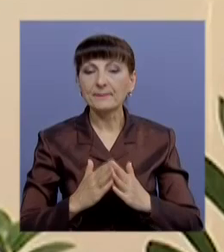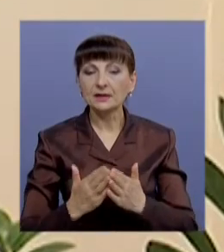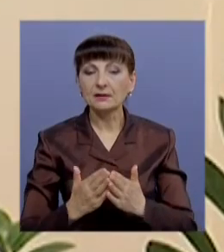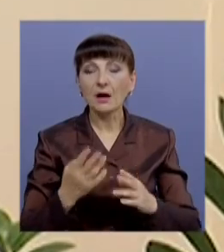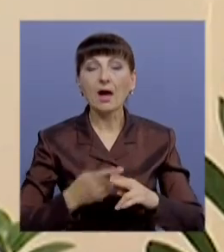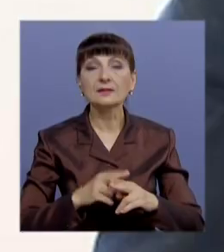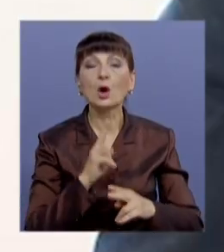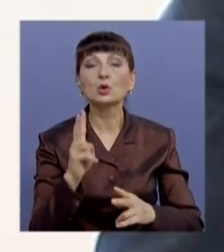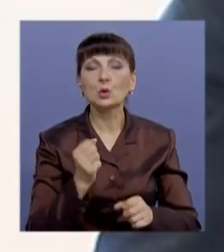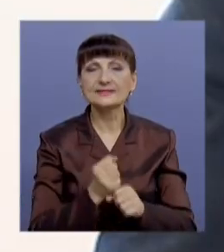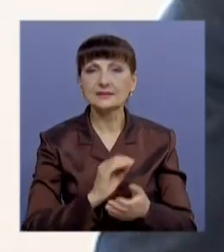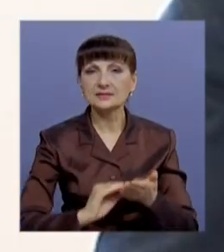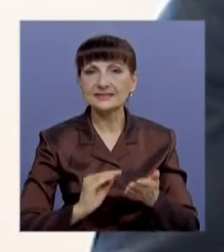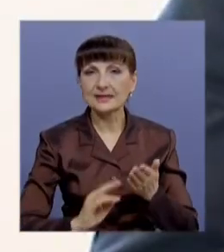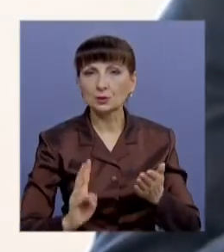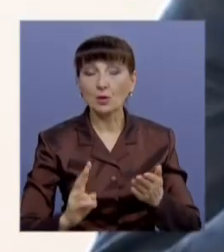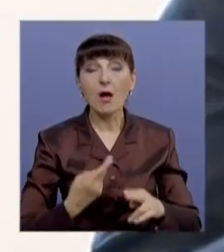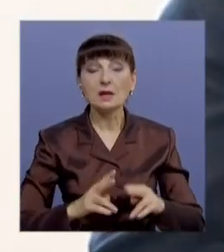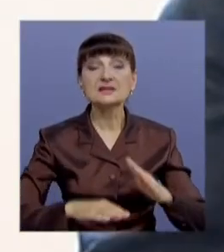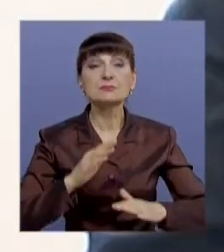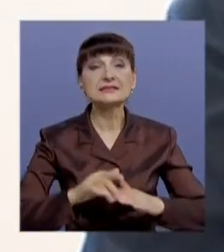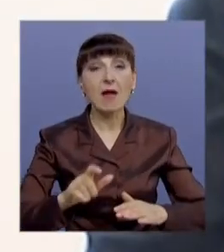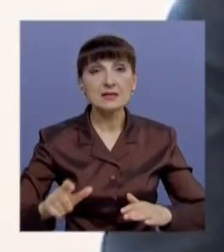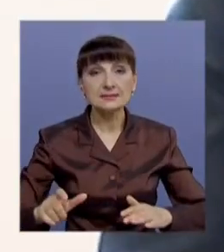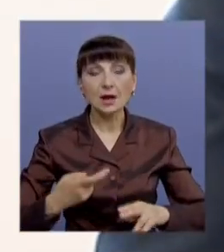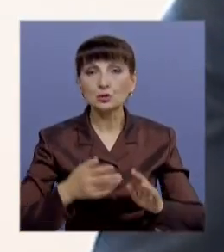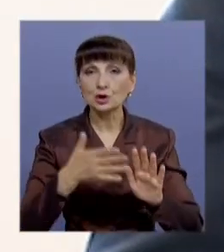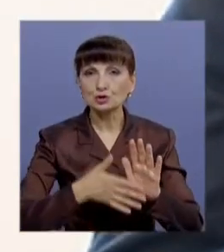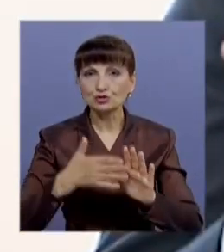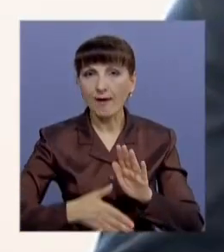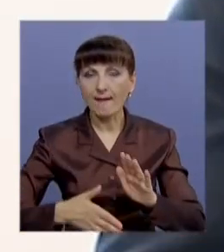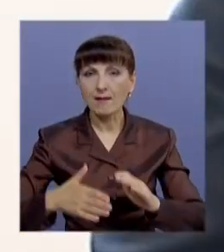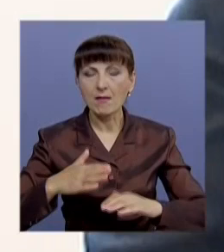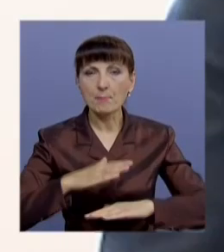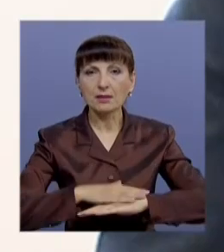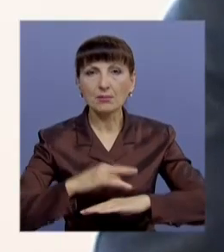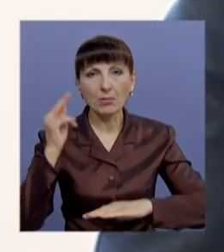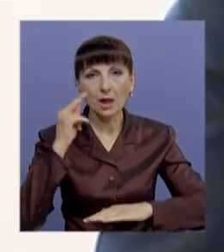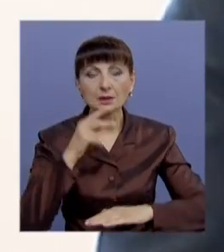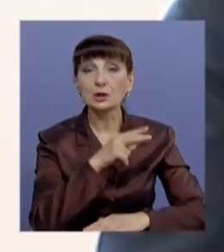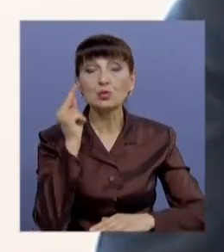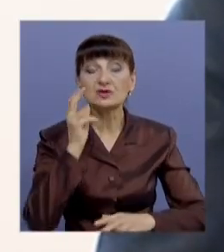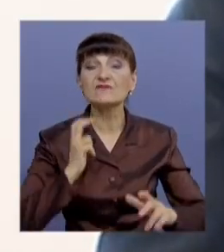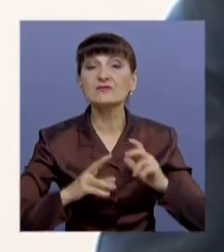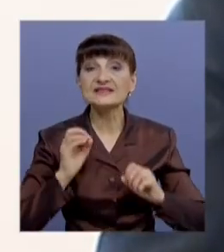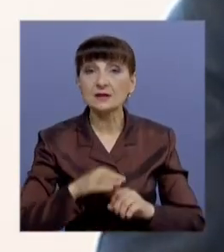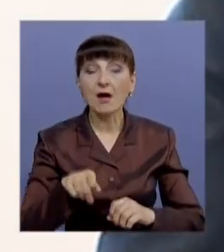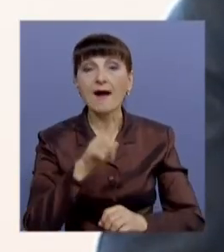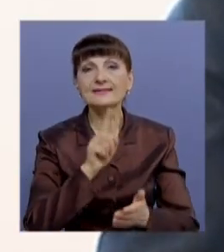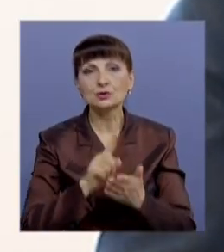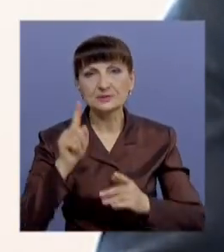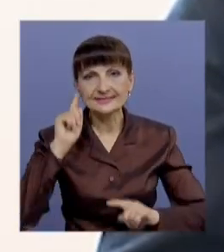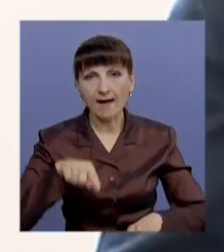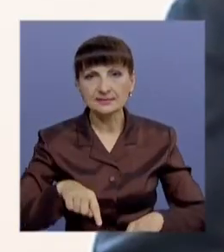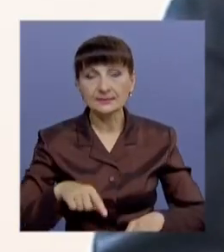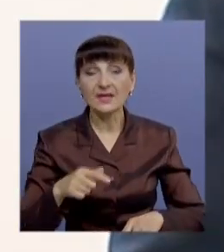чьи произведения? Специалисты, которые изучали предмет, ну, учились в университете, они должны их знать. Там,